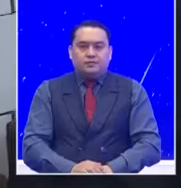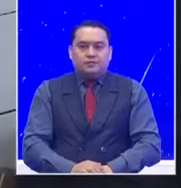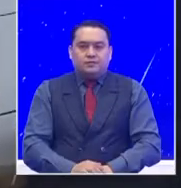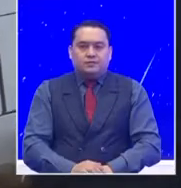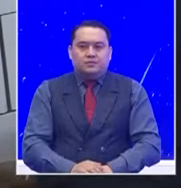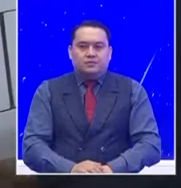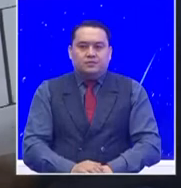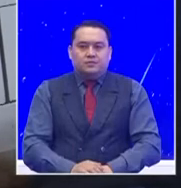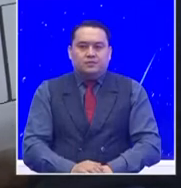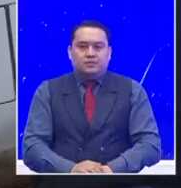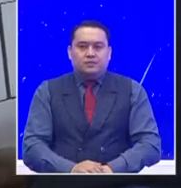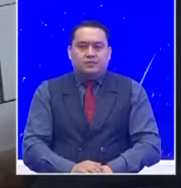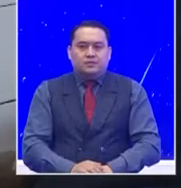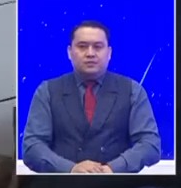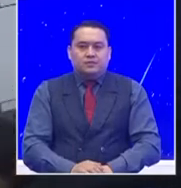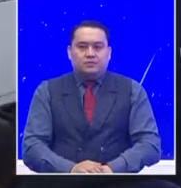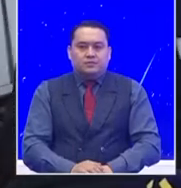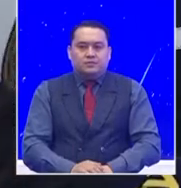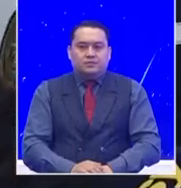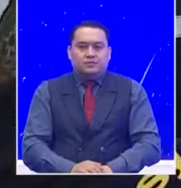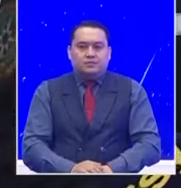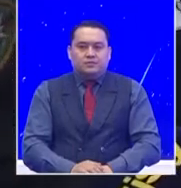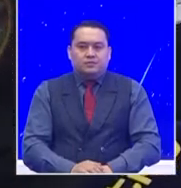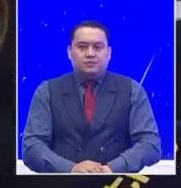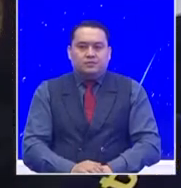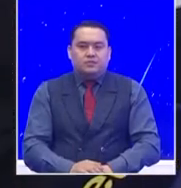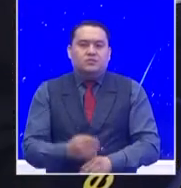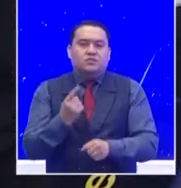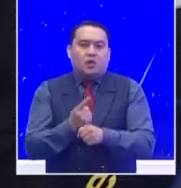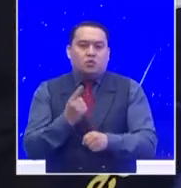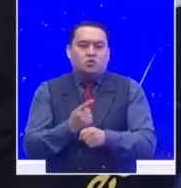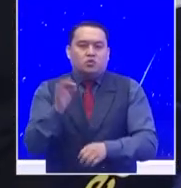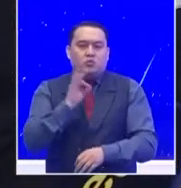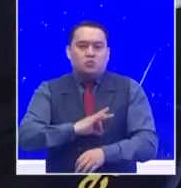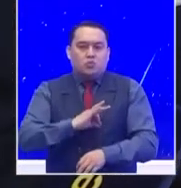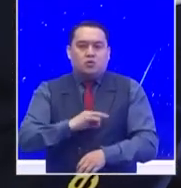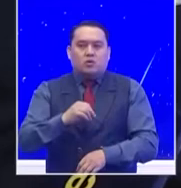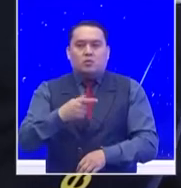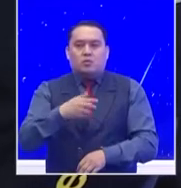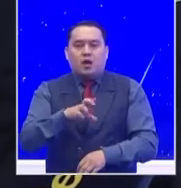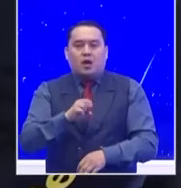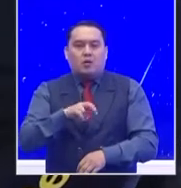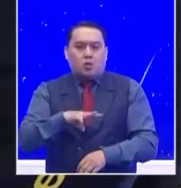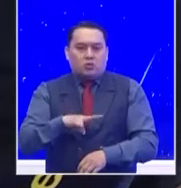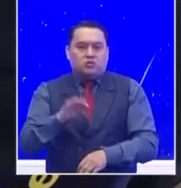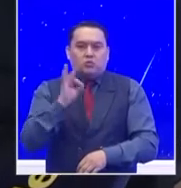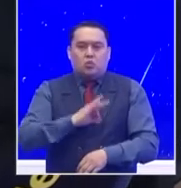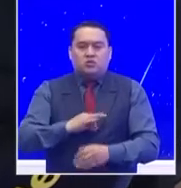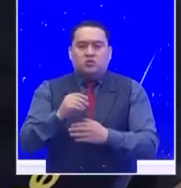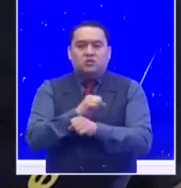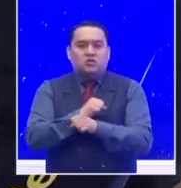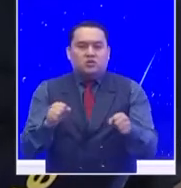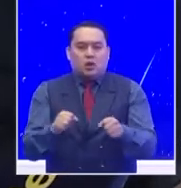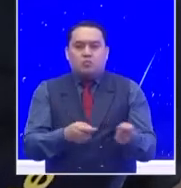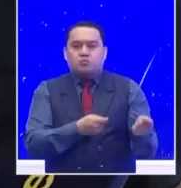Заправлять баллоны пропаном на газовых заправках, да, вот здесь вот полностью инструкция, правила расписано, что нельзя